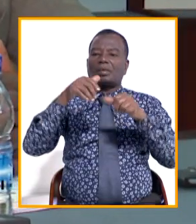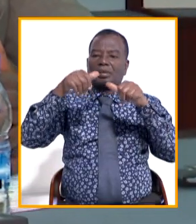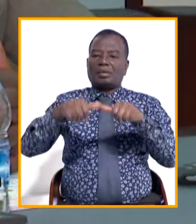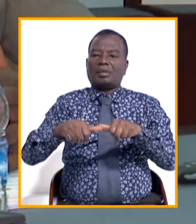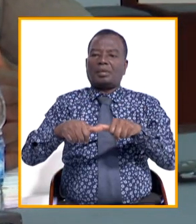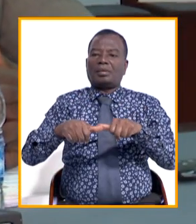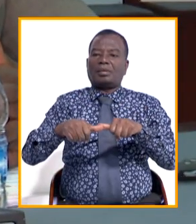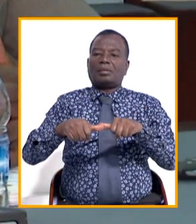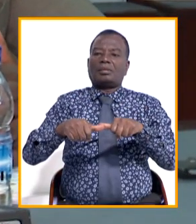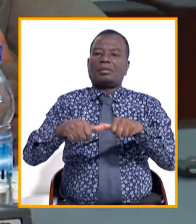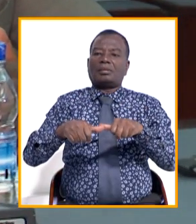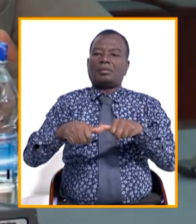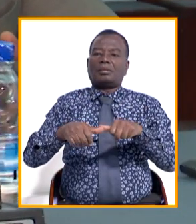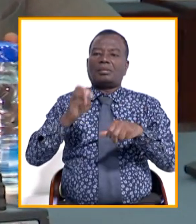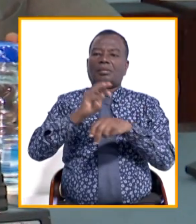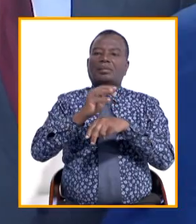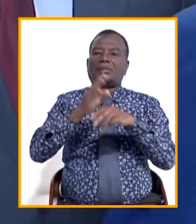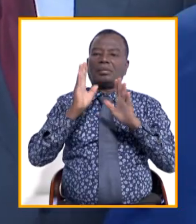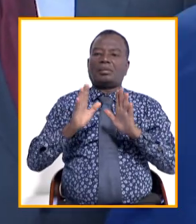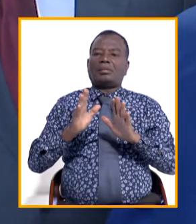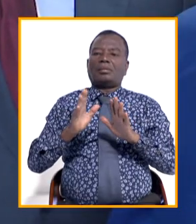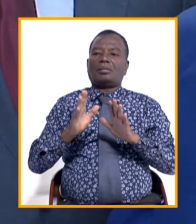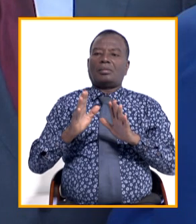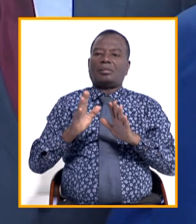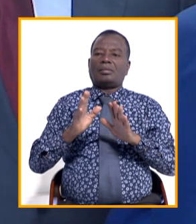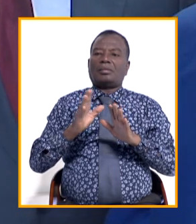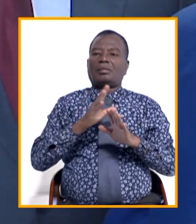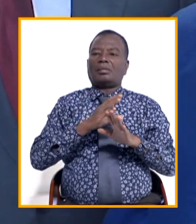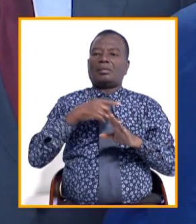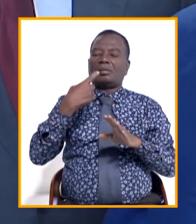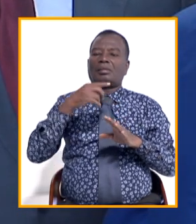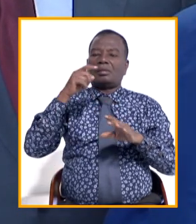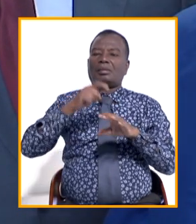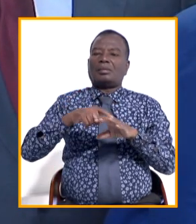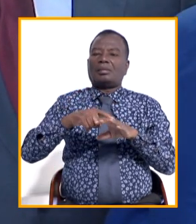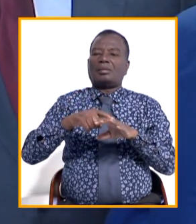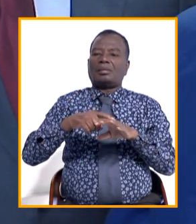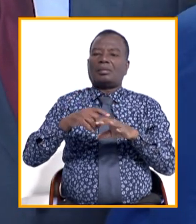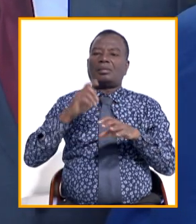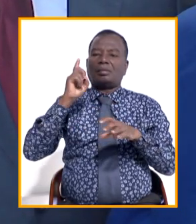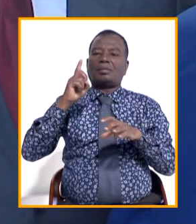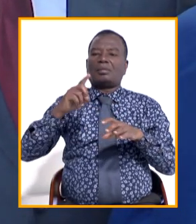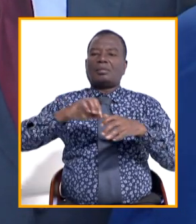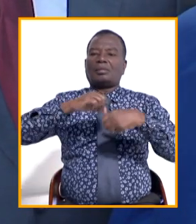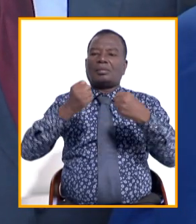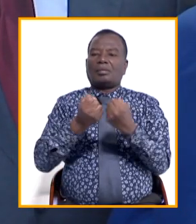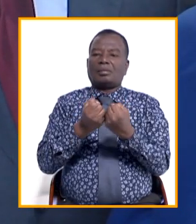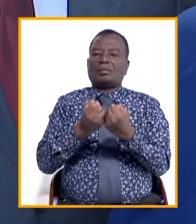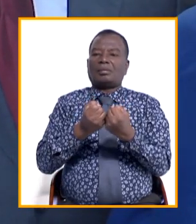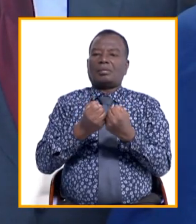reste à l'employeur et à l'employé, qui, dans le cadre du dialogue social, qui est une marque de fabrique de la Côte